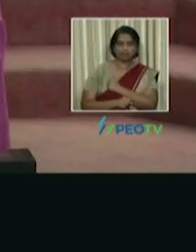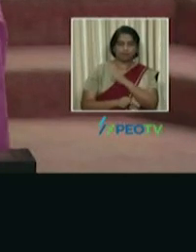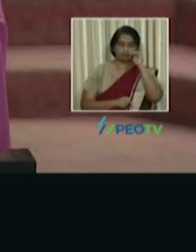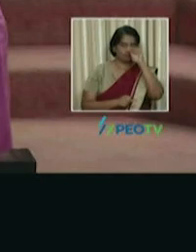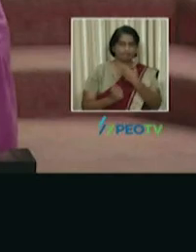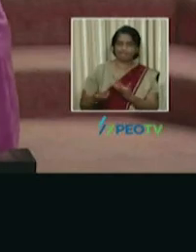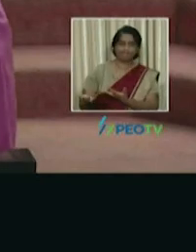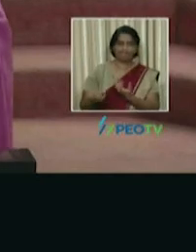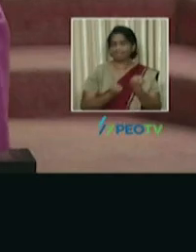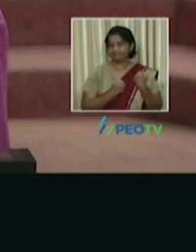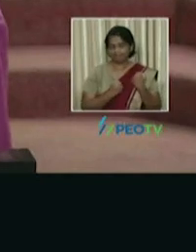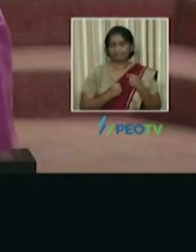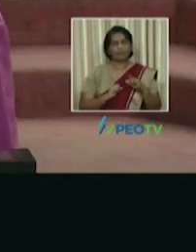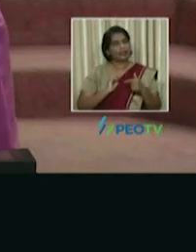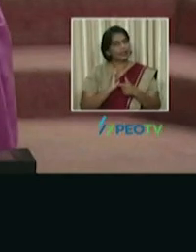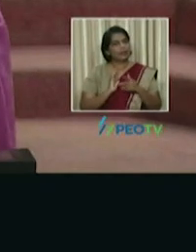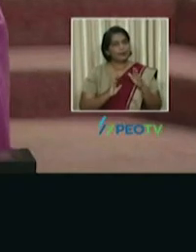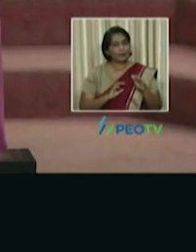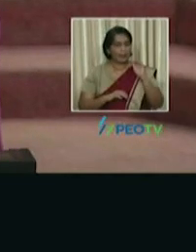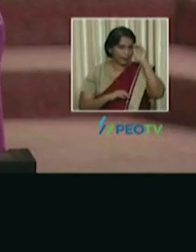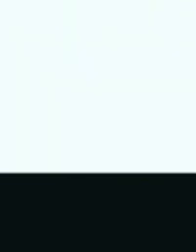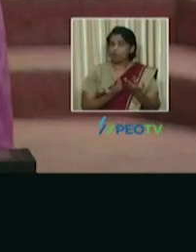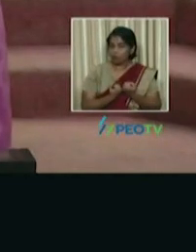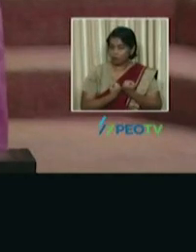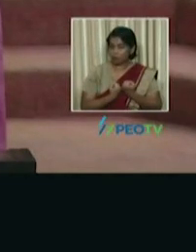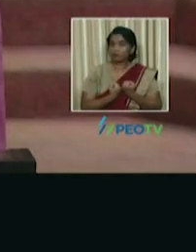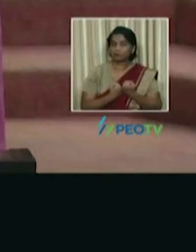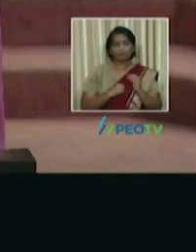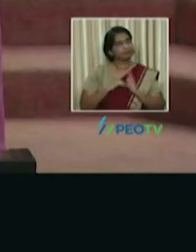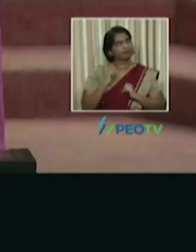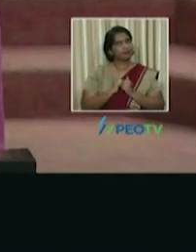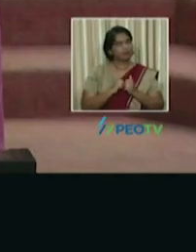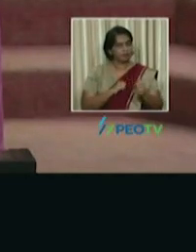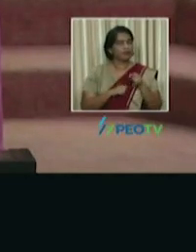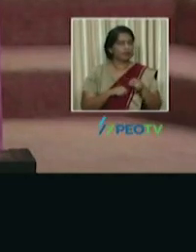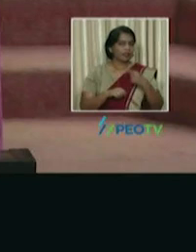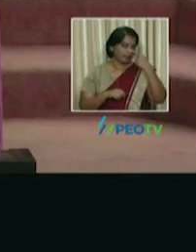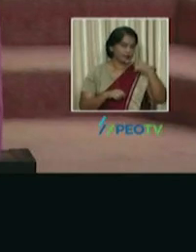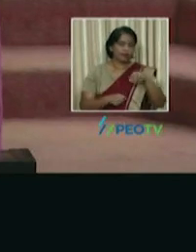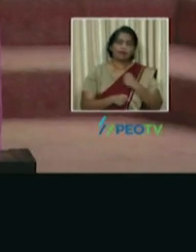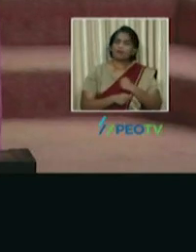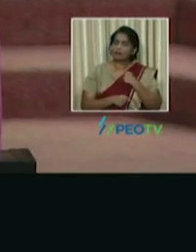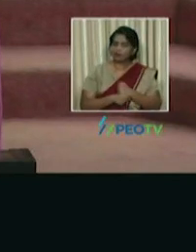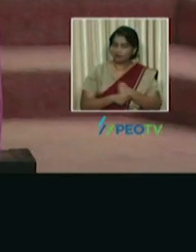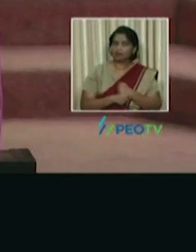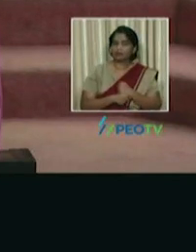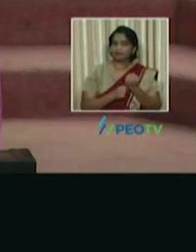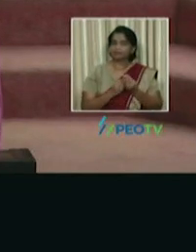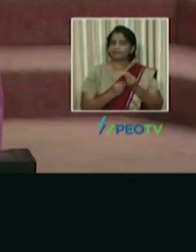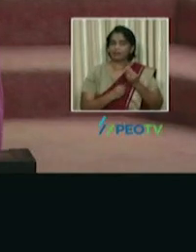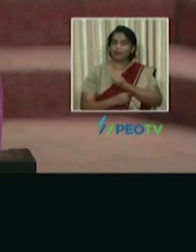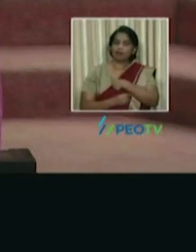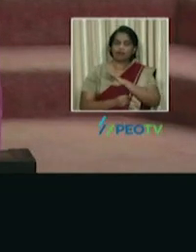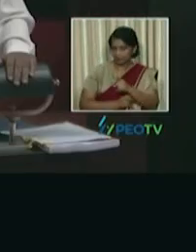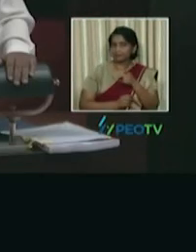නිසා තාවකාලිකව ඒ රත් සතාට අවශ්‍ය කටයුතු කිරීමට තමයි තායිලන්ත රජයට දෙන්න හාමුදුරුවෝ